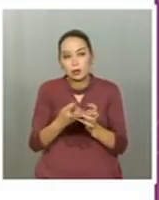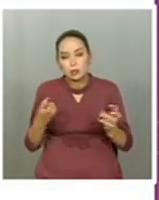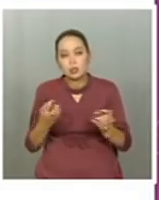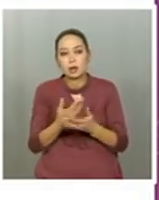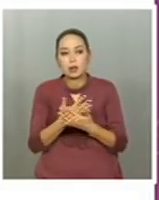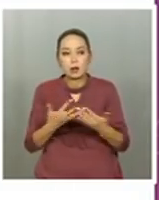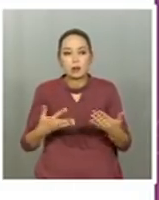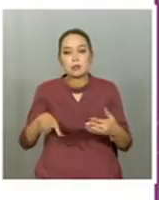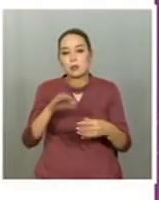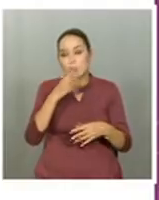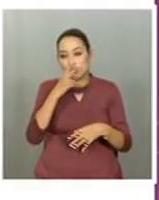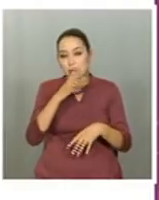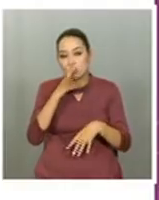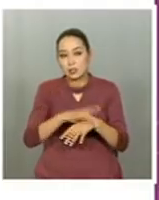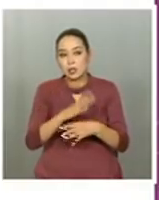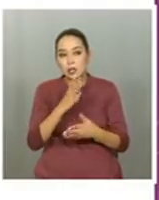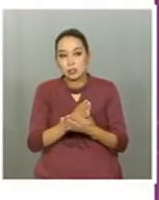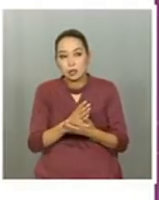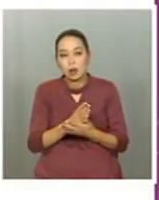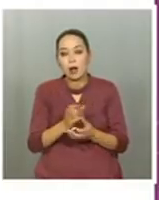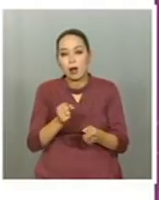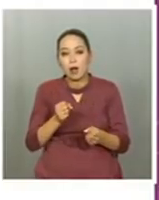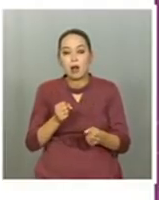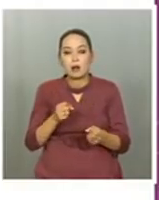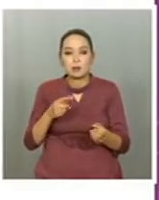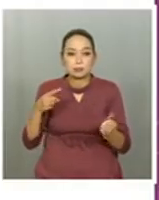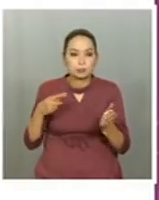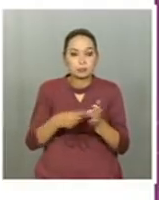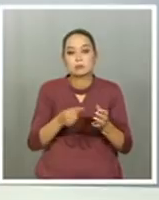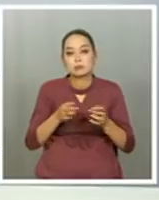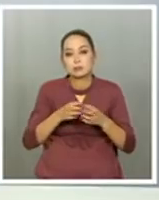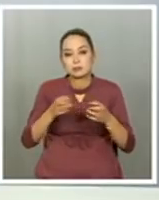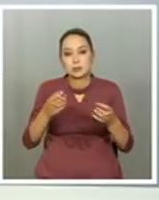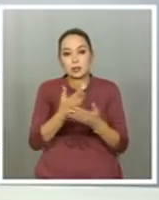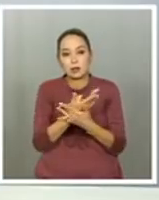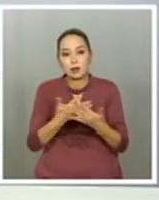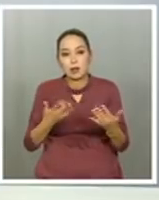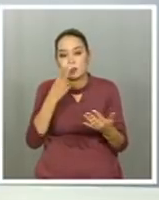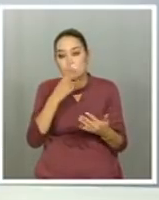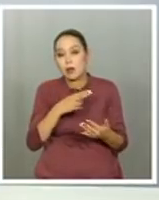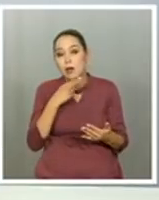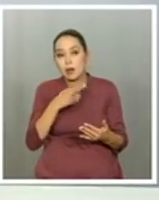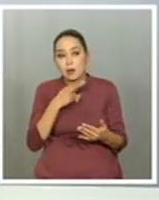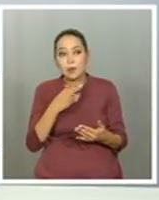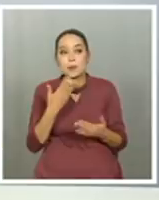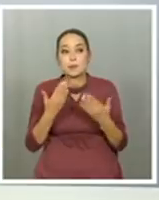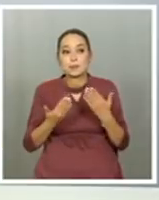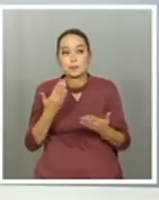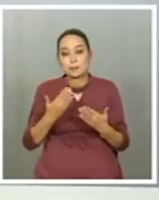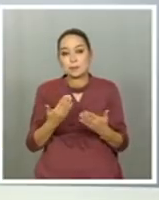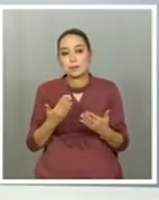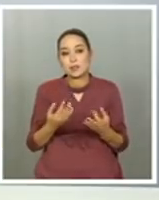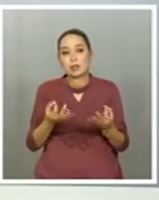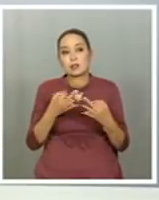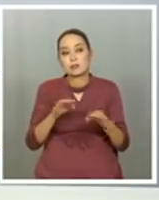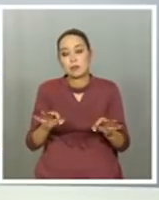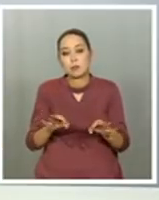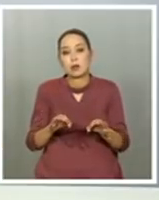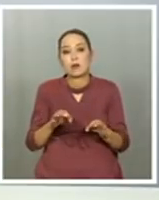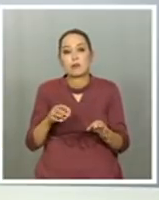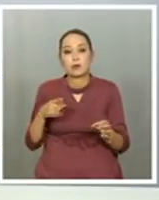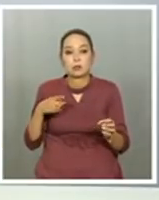байқадық. Енді біз соқтығысу түрлерімен таныс болайық. Бізге таныс түрі, яғни серпінді соқтығысу. Бұл серпінді соқтығысу